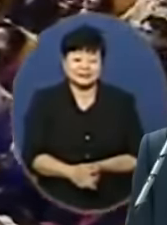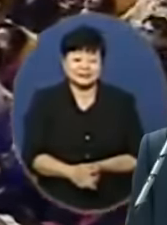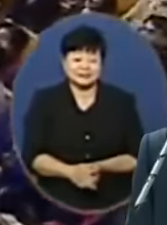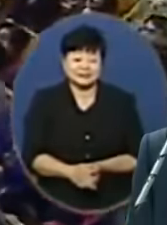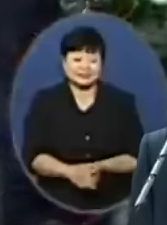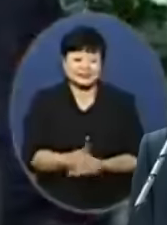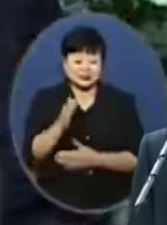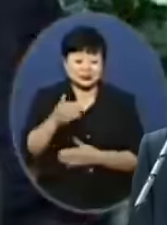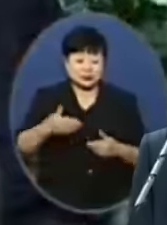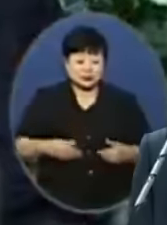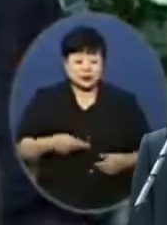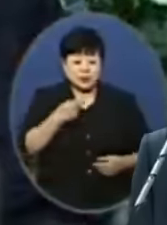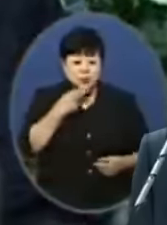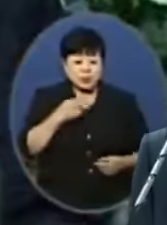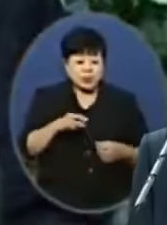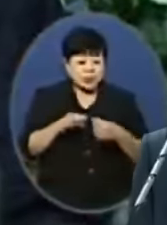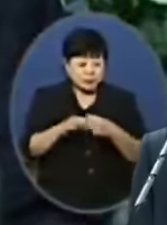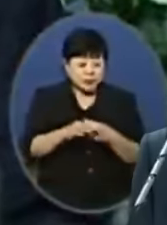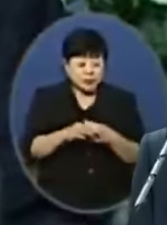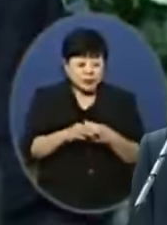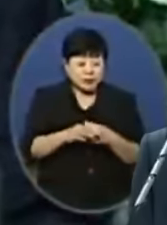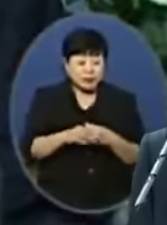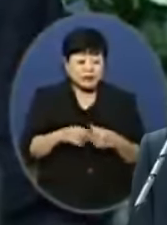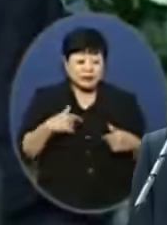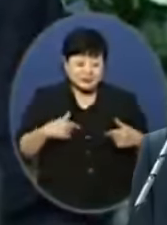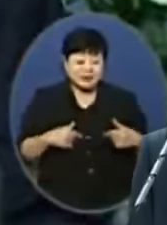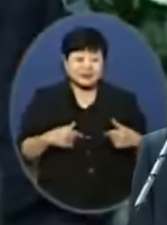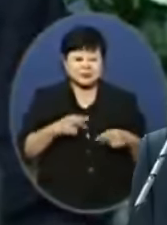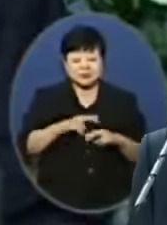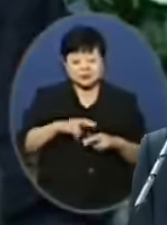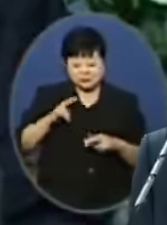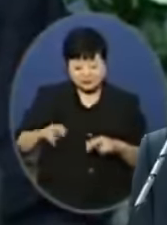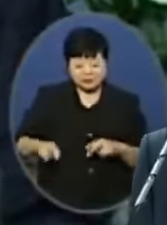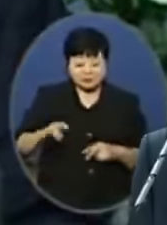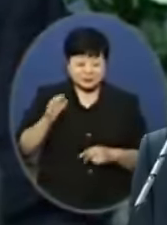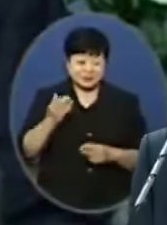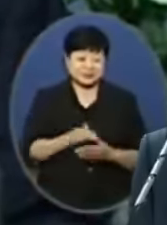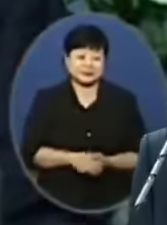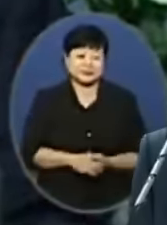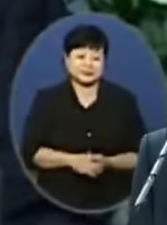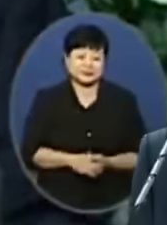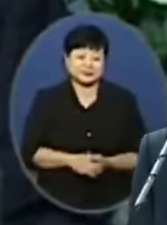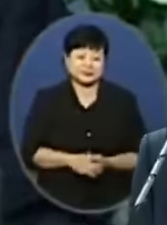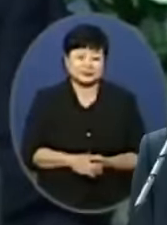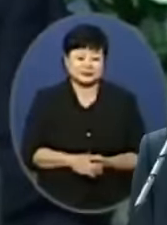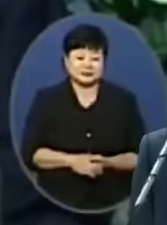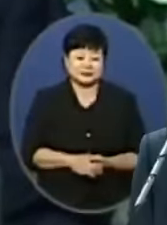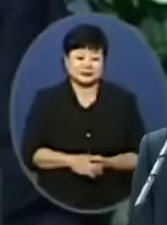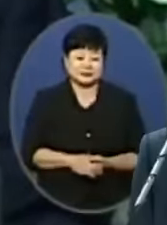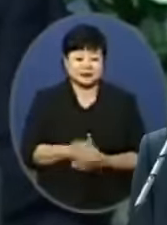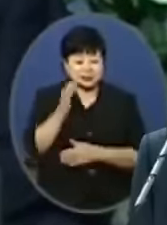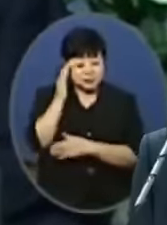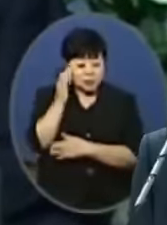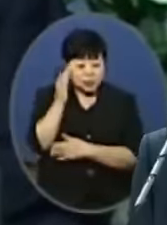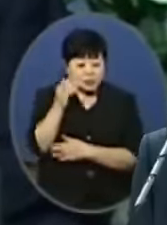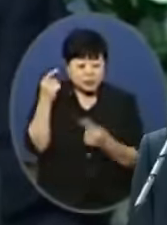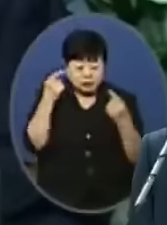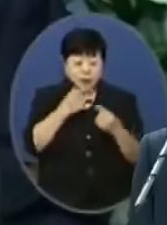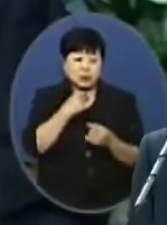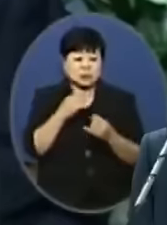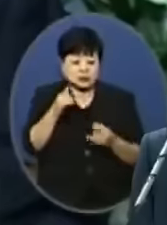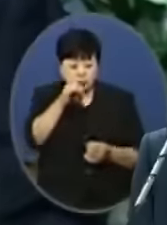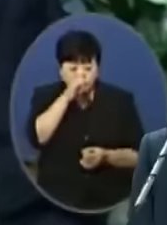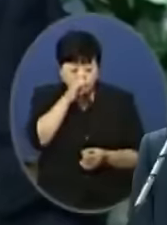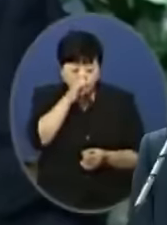아무도 제 설교가 필요가 없다고 하면 그때는 기쁘게 이 강단에서 내려갈 것입니다만, 설교를 듣기를